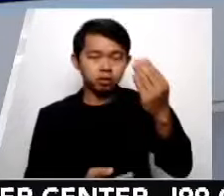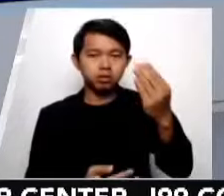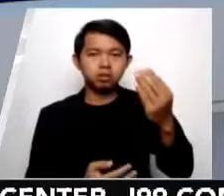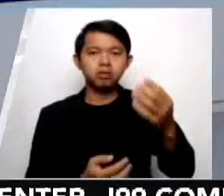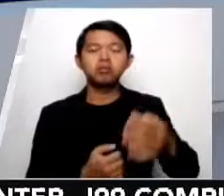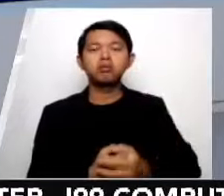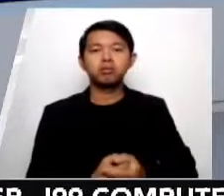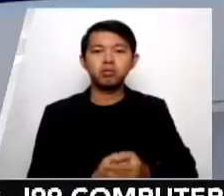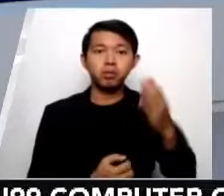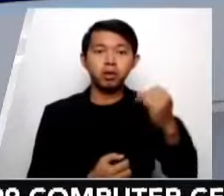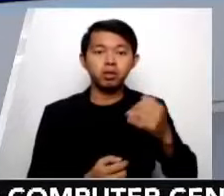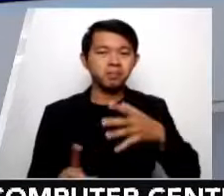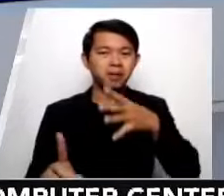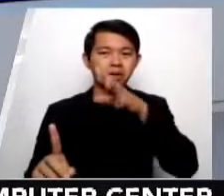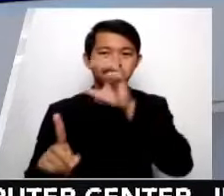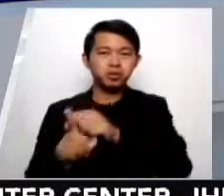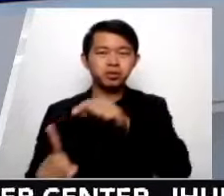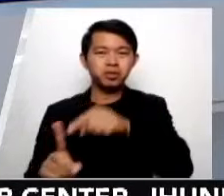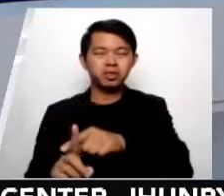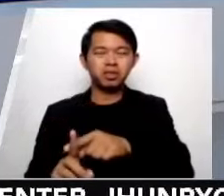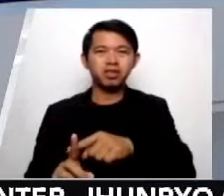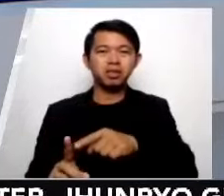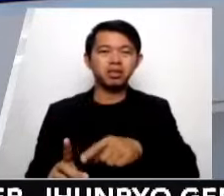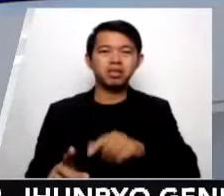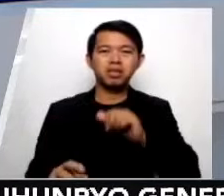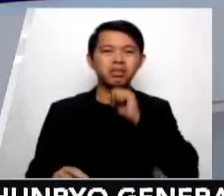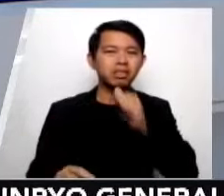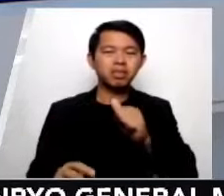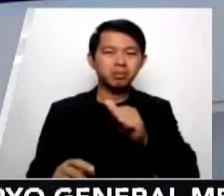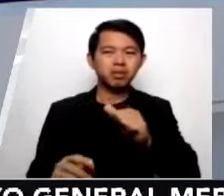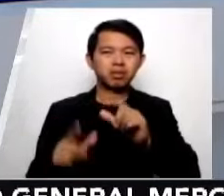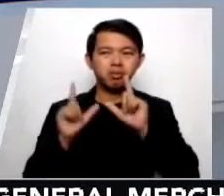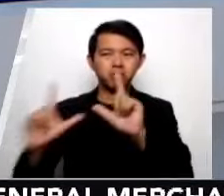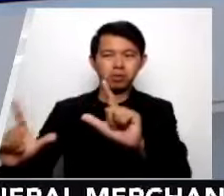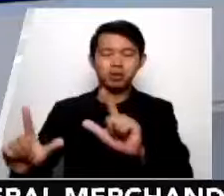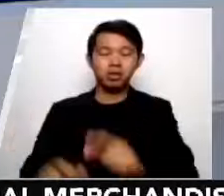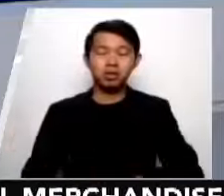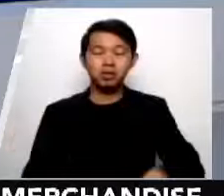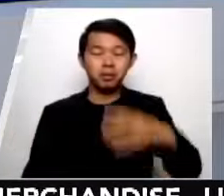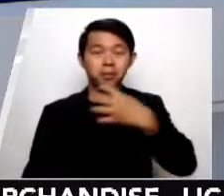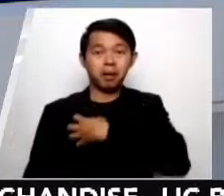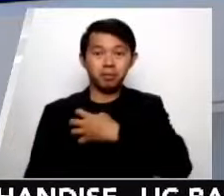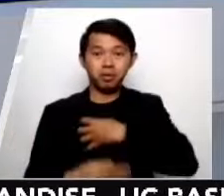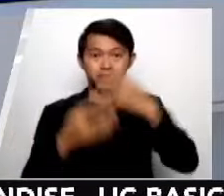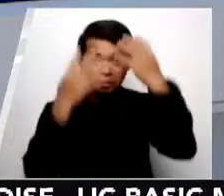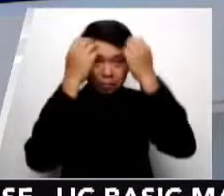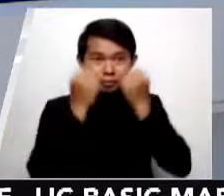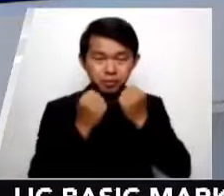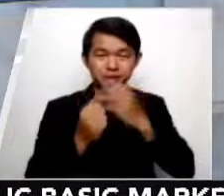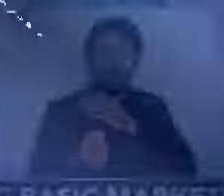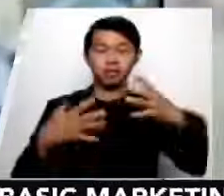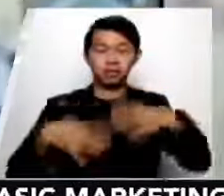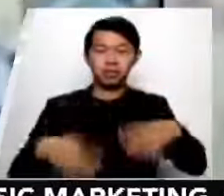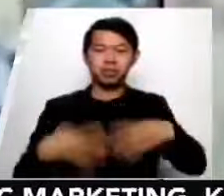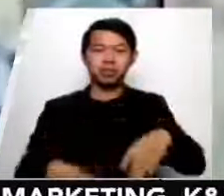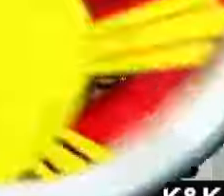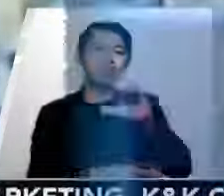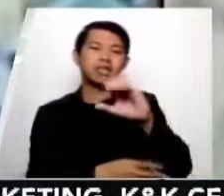sa warrant. Ang mga pulis nakabonet at nakasibilyan pa. May report si Mav Gonzalez.